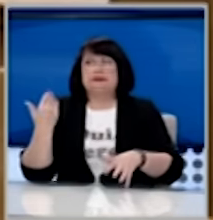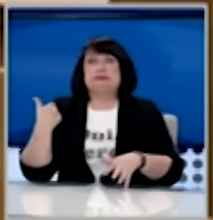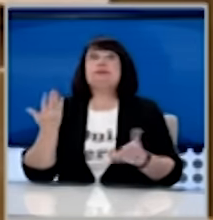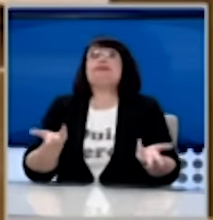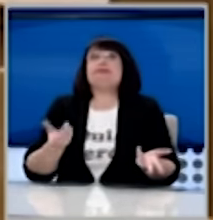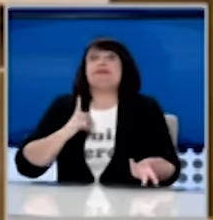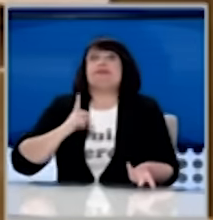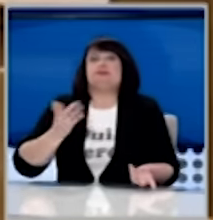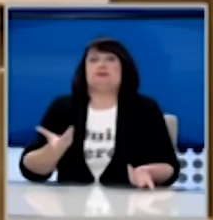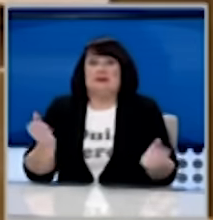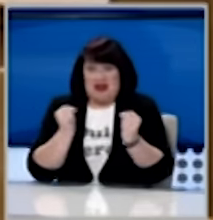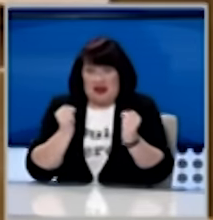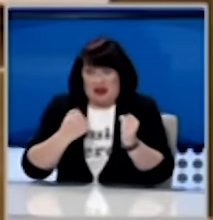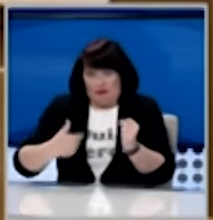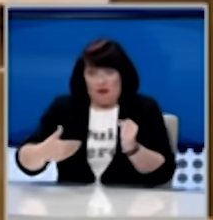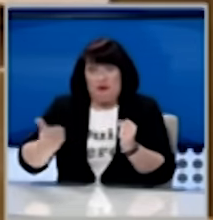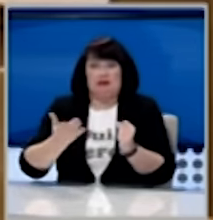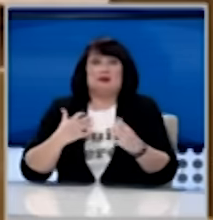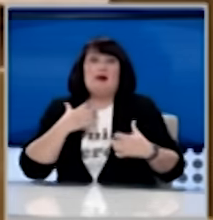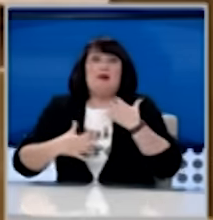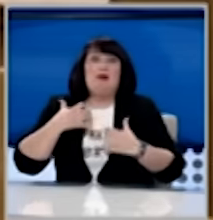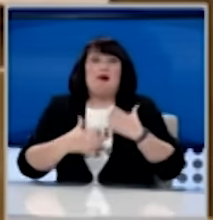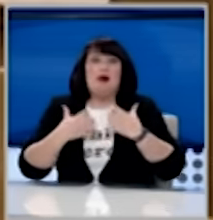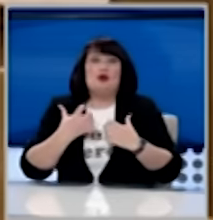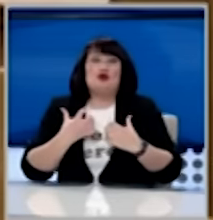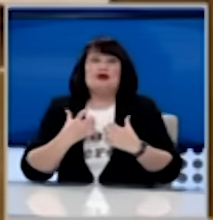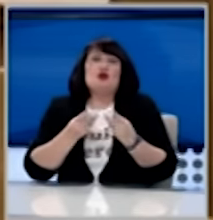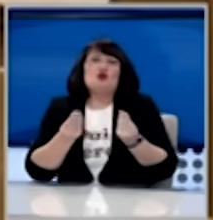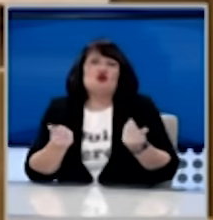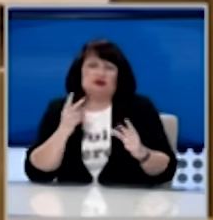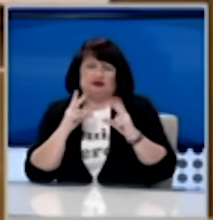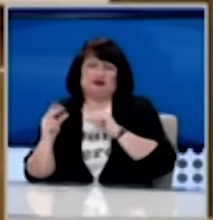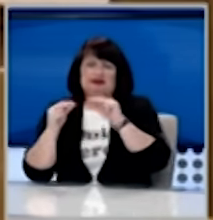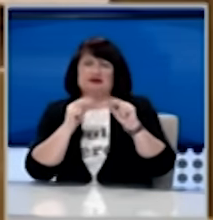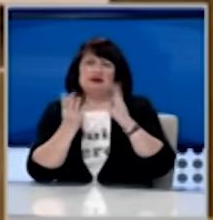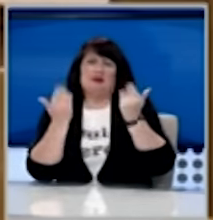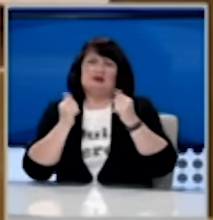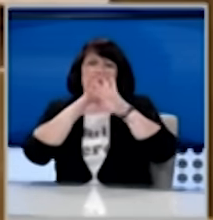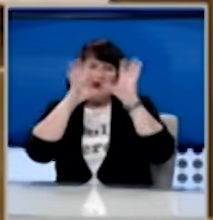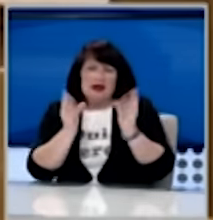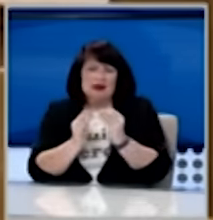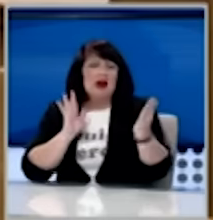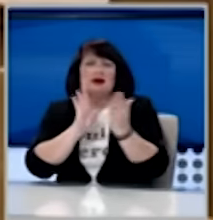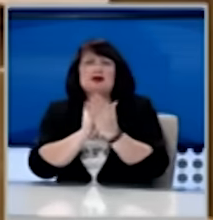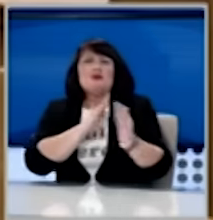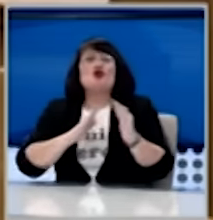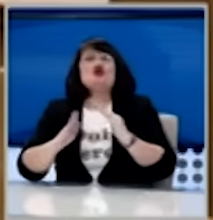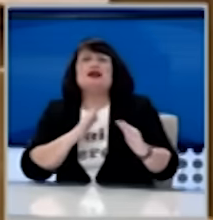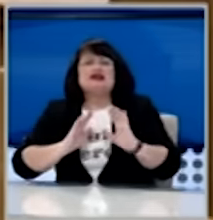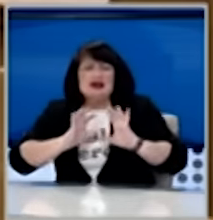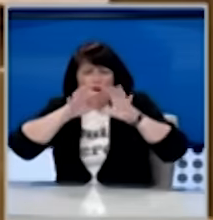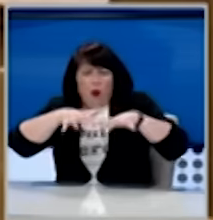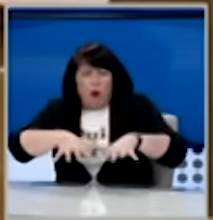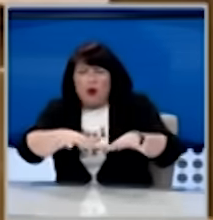του χειμώνα η απουσία ουσιαστικής συζήτησης για την ολοκληρωμένη αντιπλημμυρική προστασία της